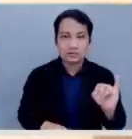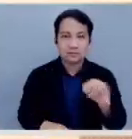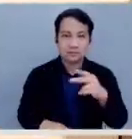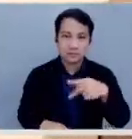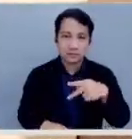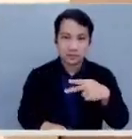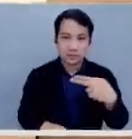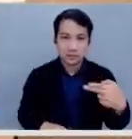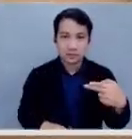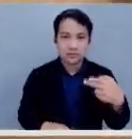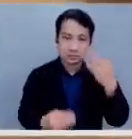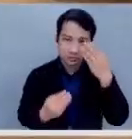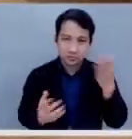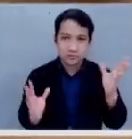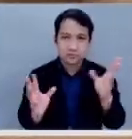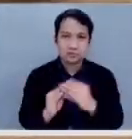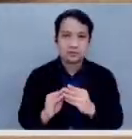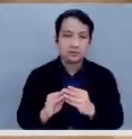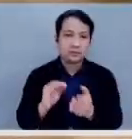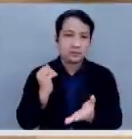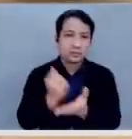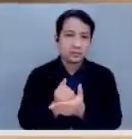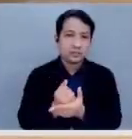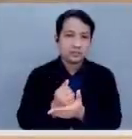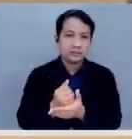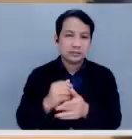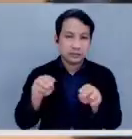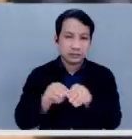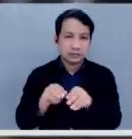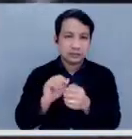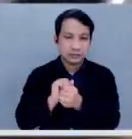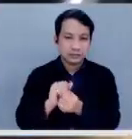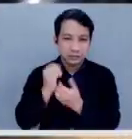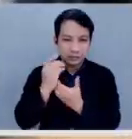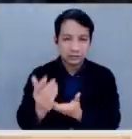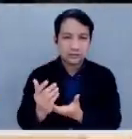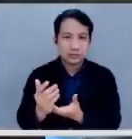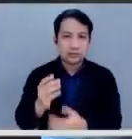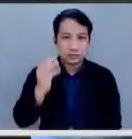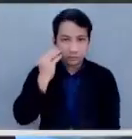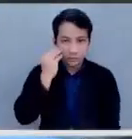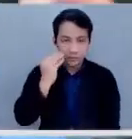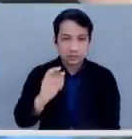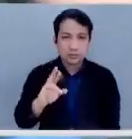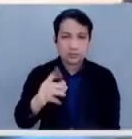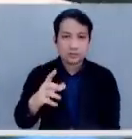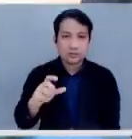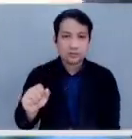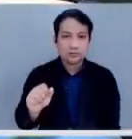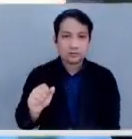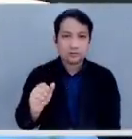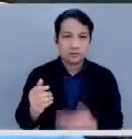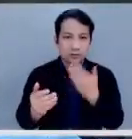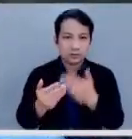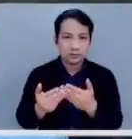ang kanilang mga tatak Marikina shoes, kasama natin si Martin Hermie Aradia. Good morning, good Sir